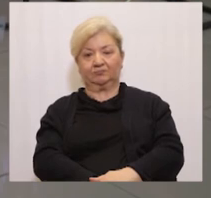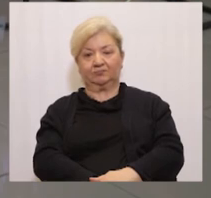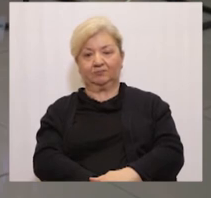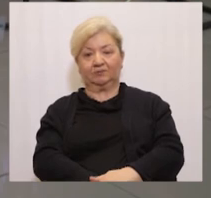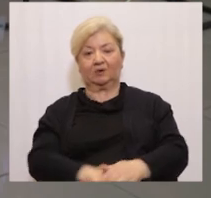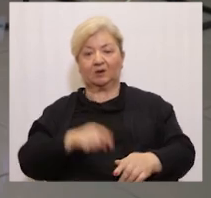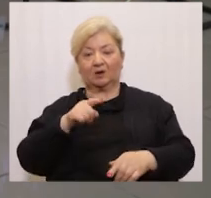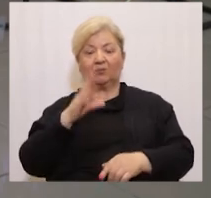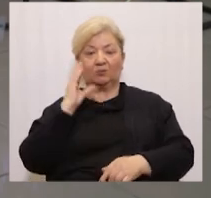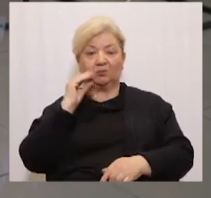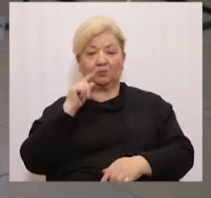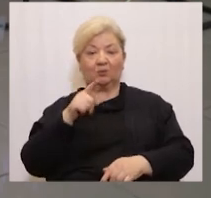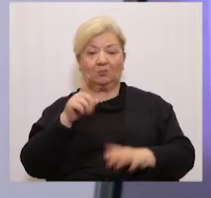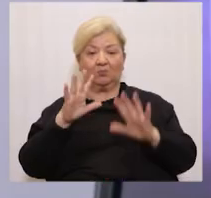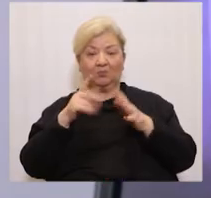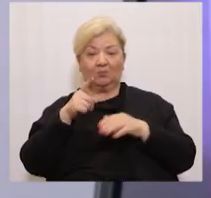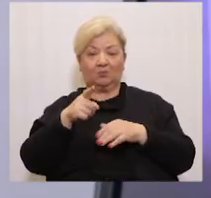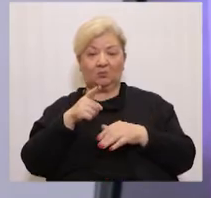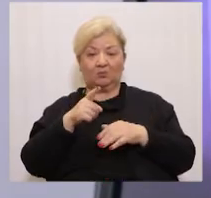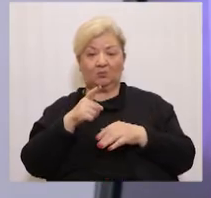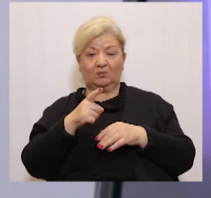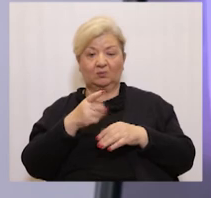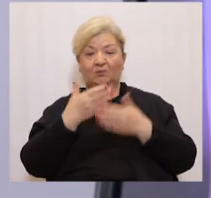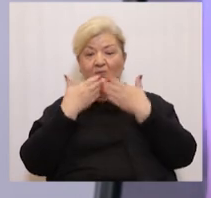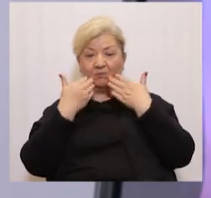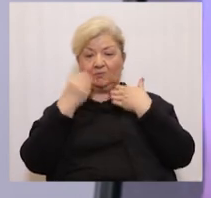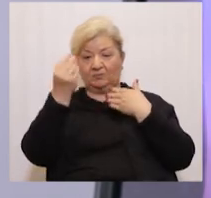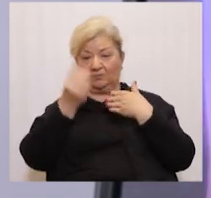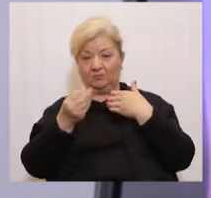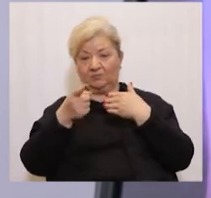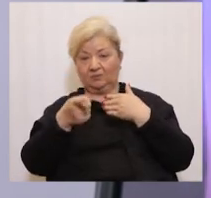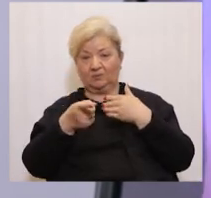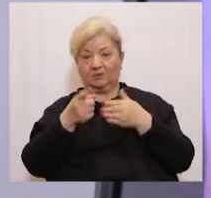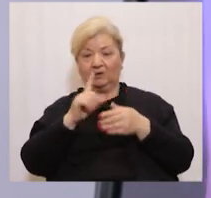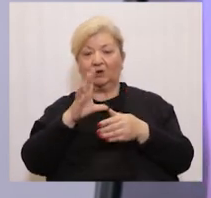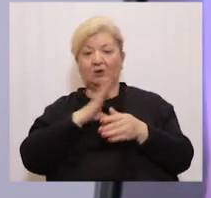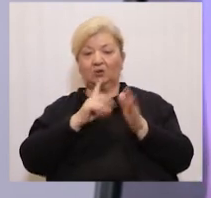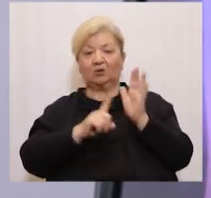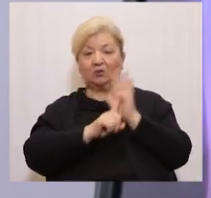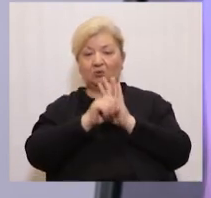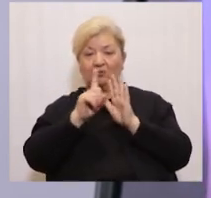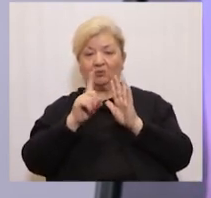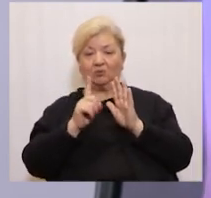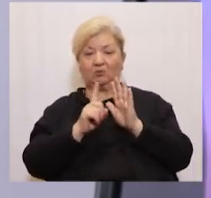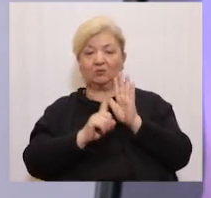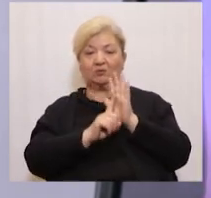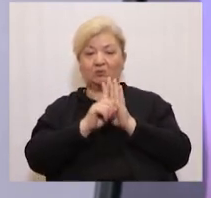ისე იგი, ამ მომენტში მარტივ დიაგრამას გავაკეთებ. ამ მომენტში იყო რაღაც საწყისი